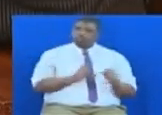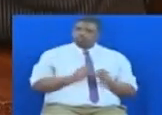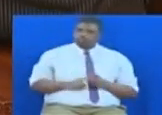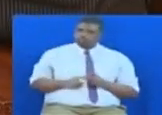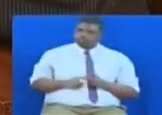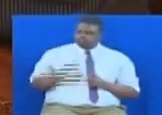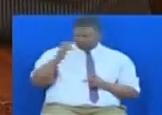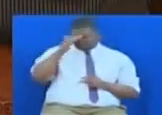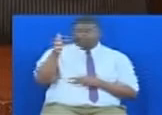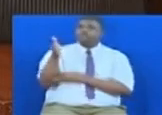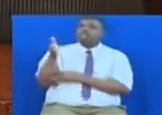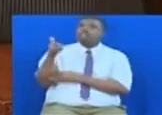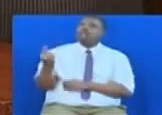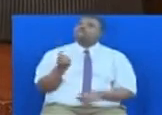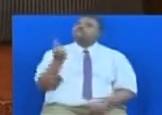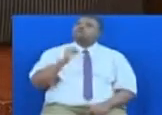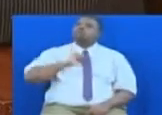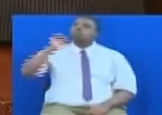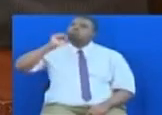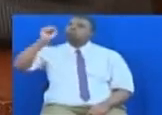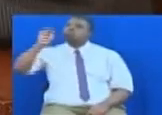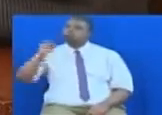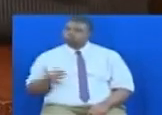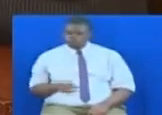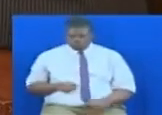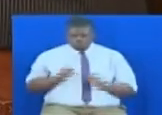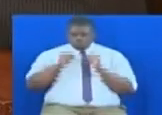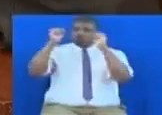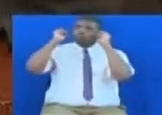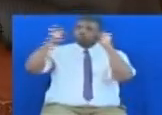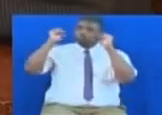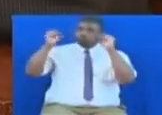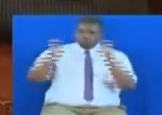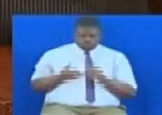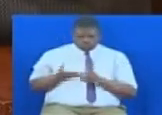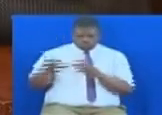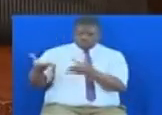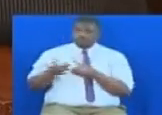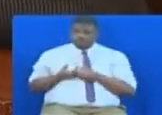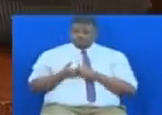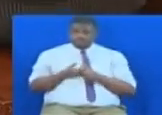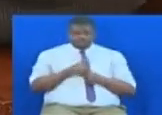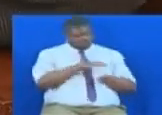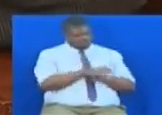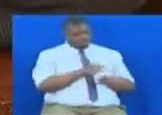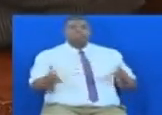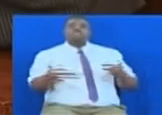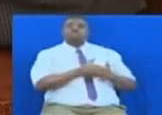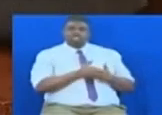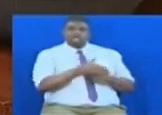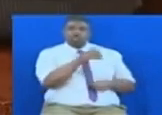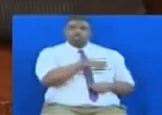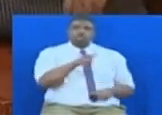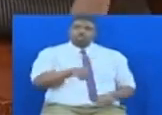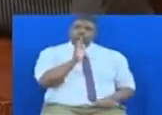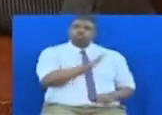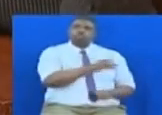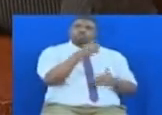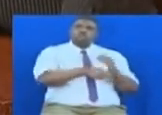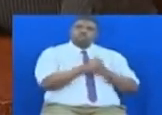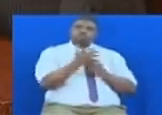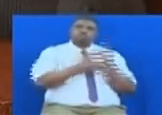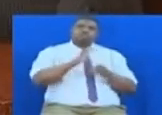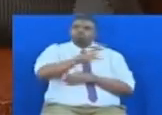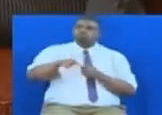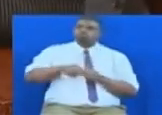bendera tu. Hivi unasemaje huko uhuru, unapokea maelekezo ya kufungia wananchi wako ndani wa nchi nzima na wewe unakubali?